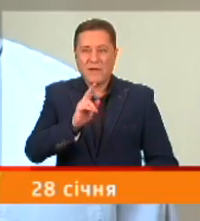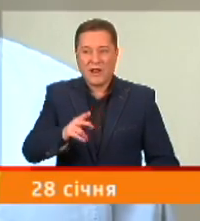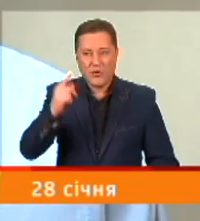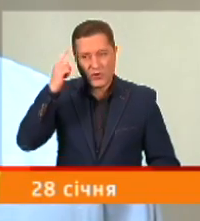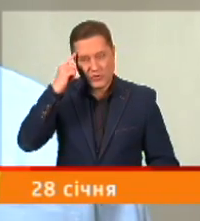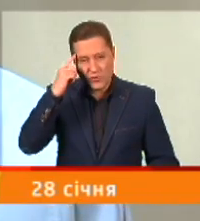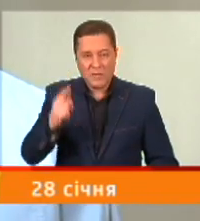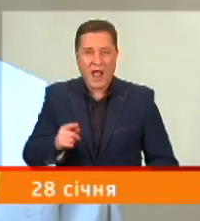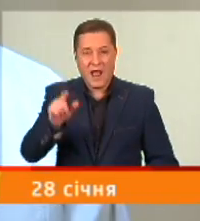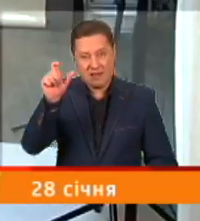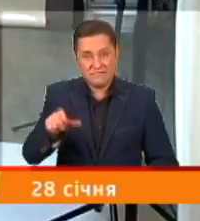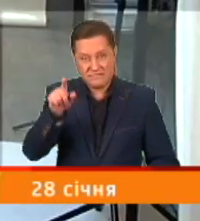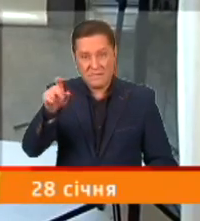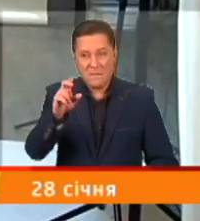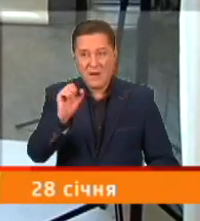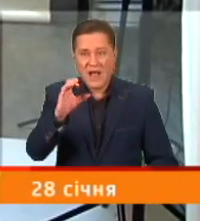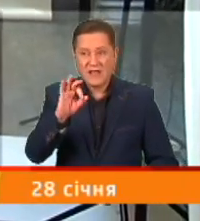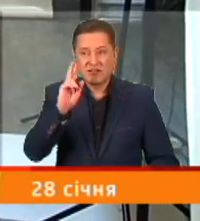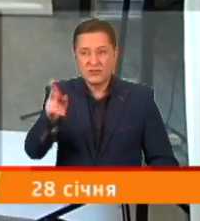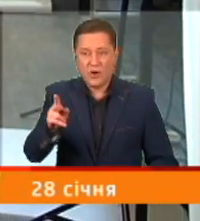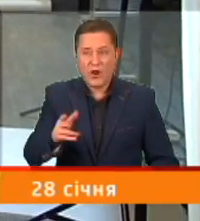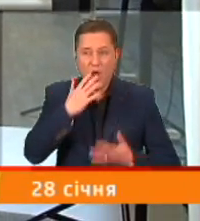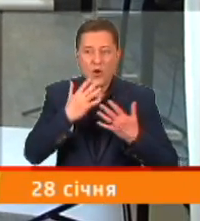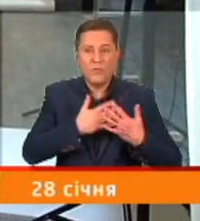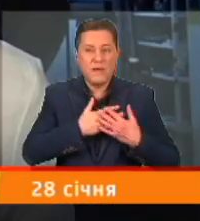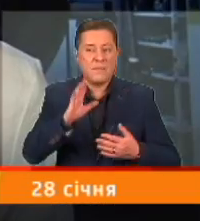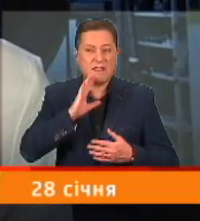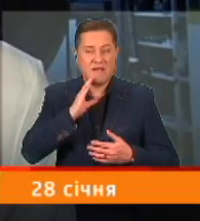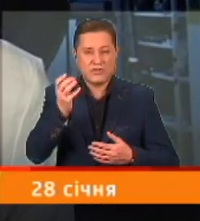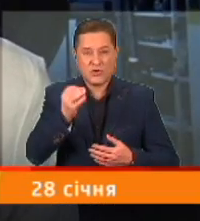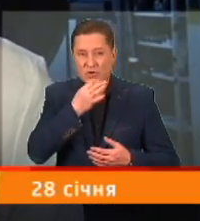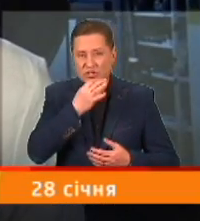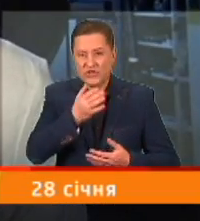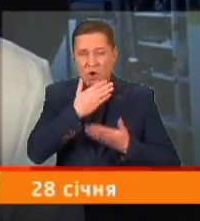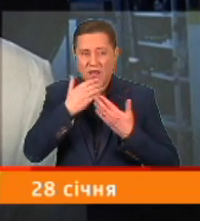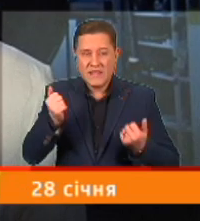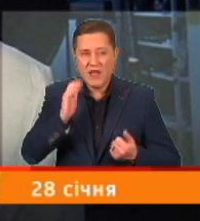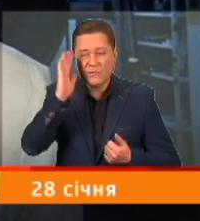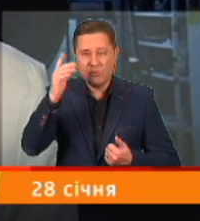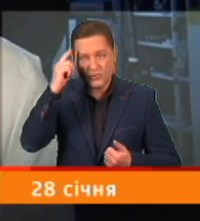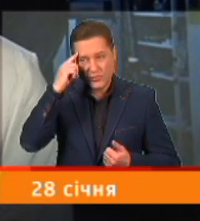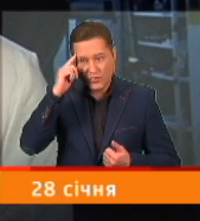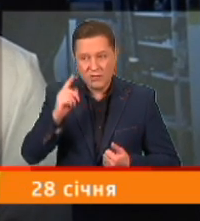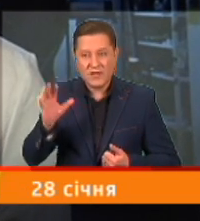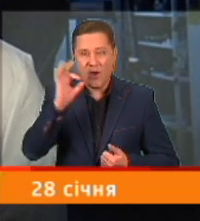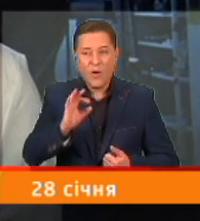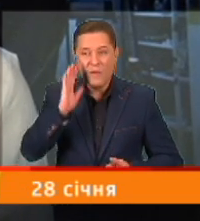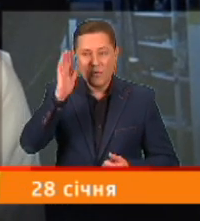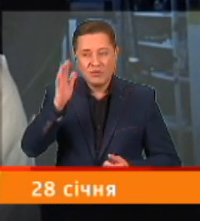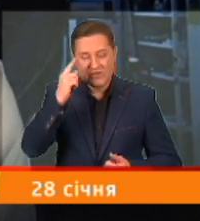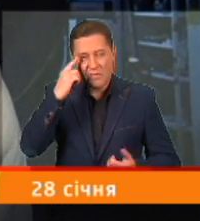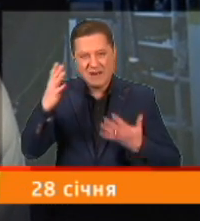по знімальному майданчику Сергій Басок? Любимої дівчинки ще ні. Нет, буду думать о будущей любимой девушке, буду представлять